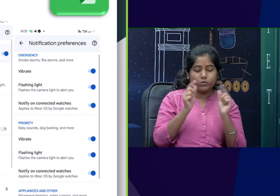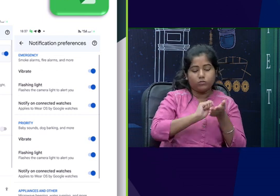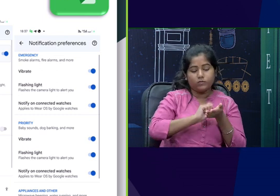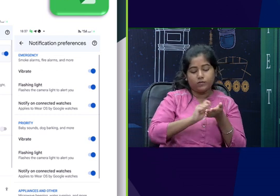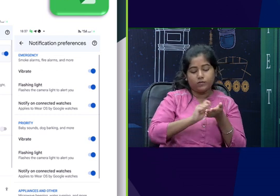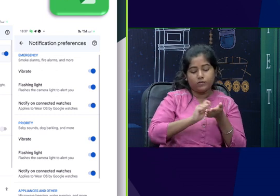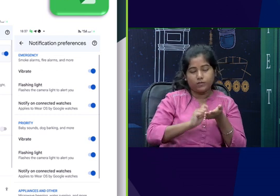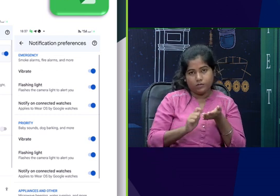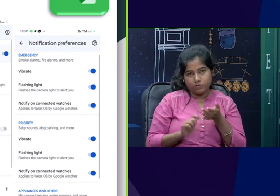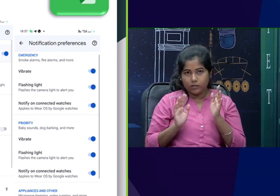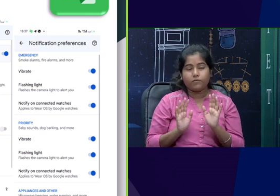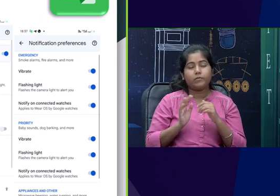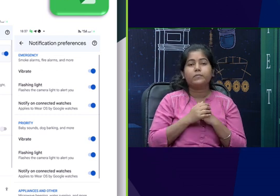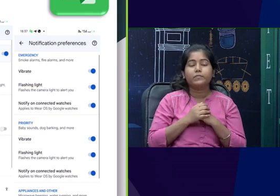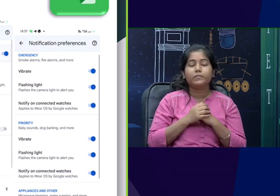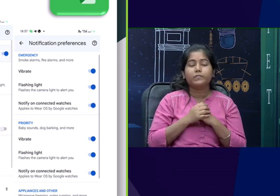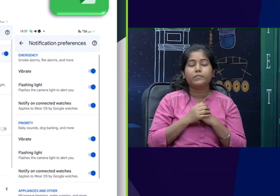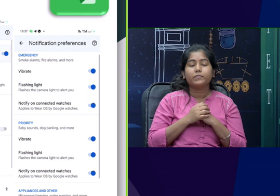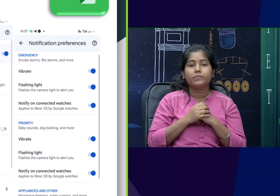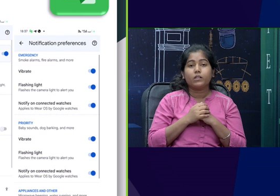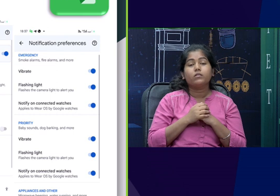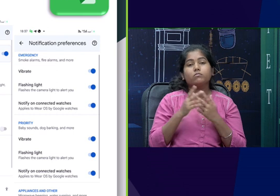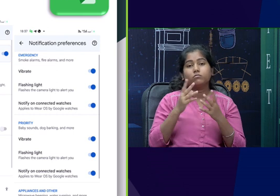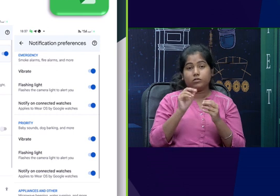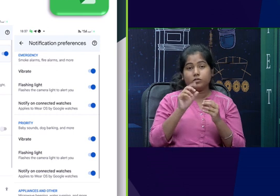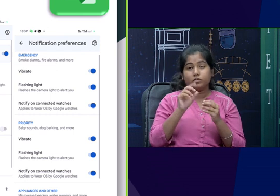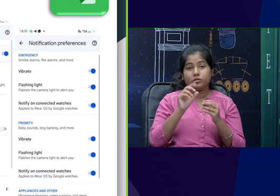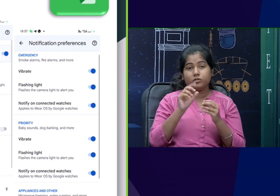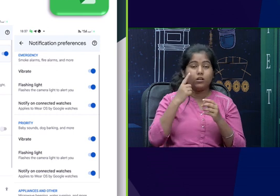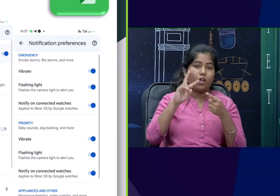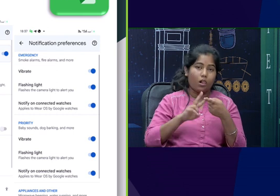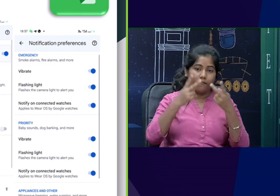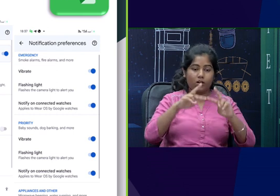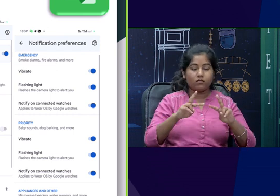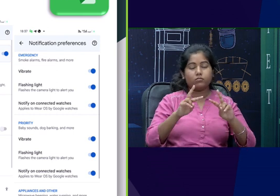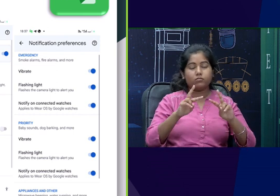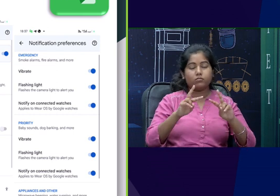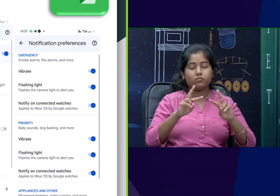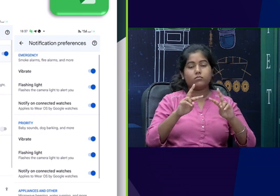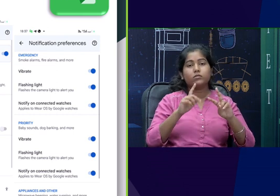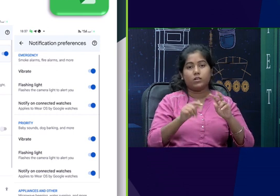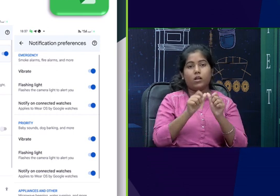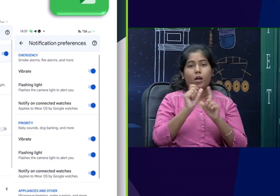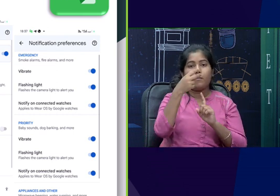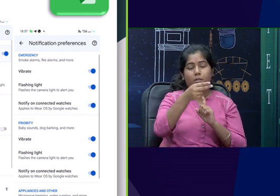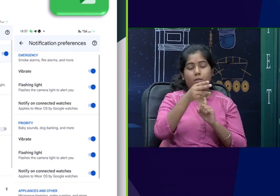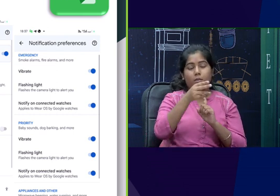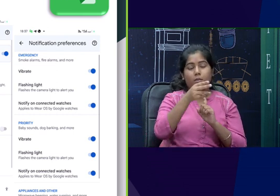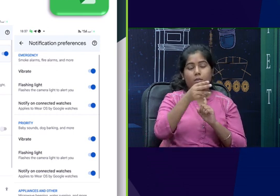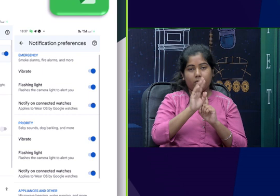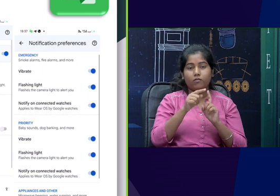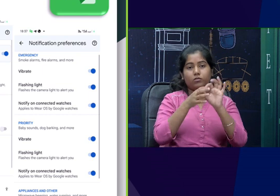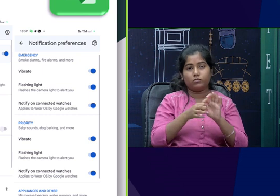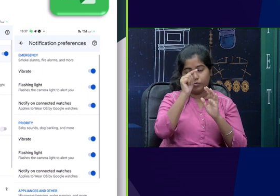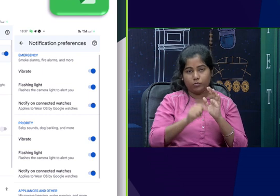हैं उनको हटा करके जो है उनको सेव भी किया जा सकता है। तो ये लाइव ट्रांसक्राइब का जो है हमारे पास फीचर है। इसी तरह से